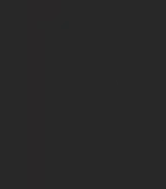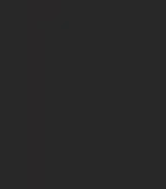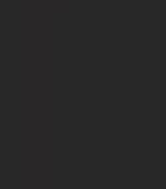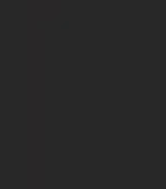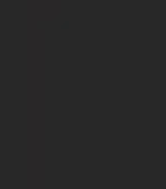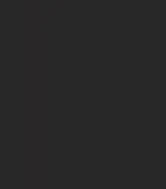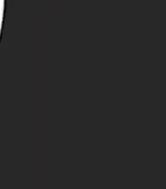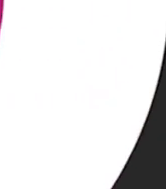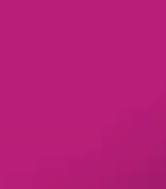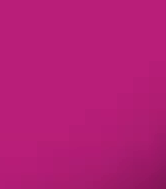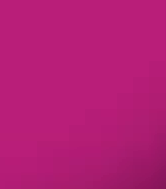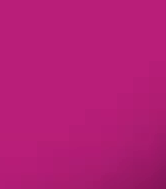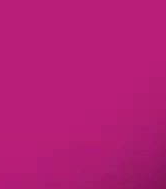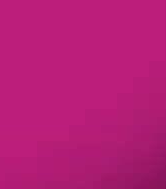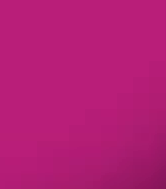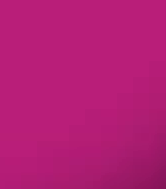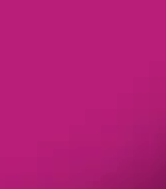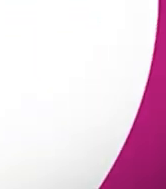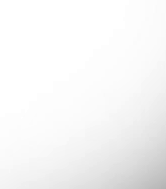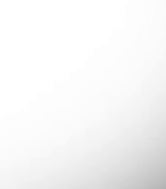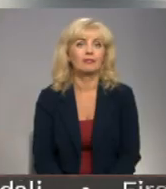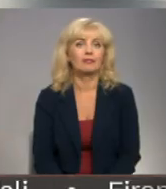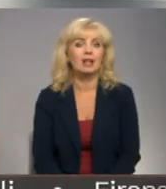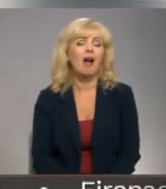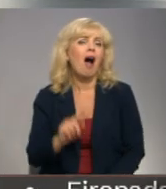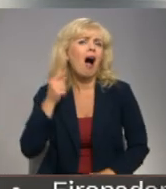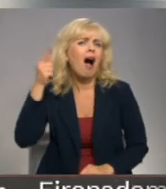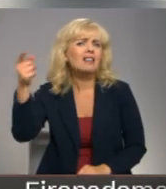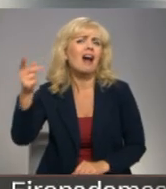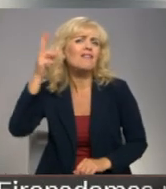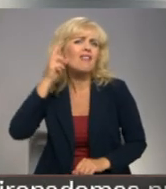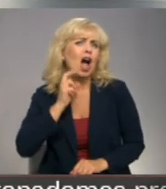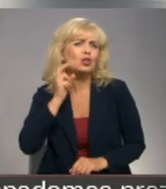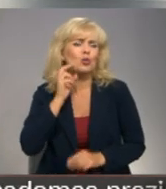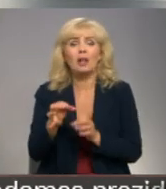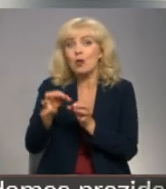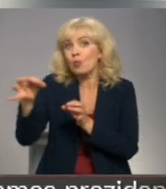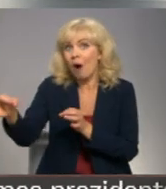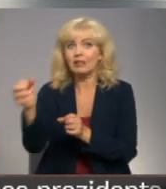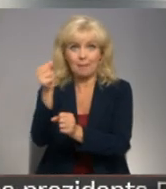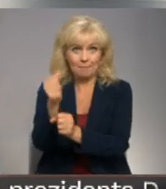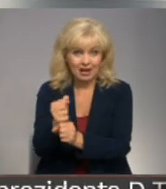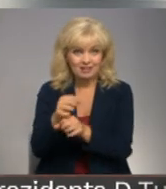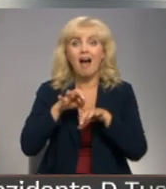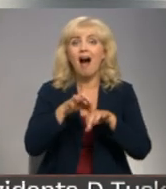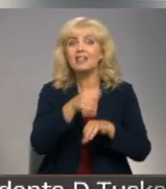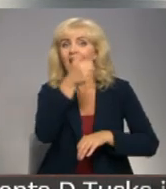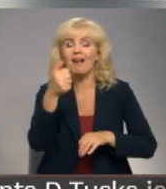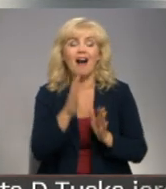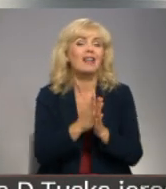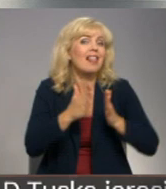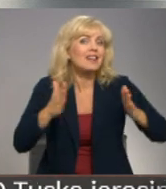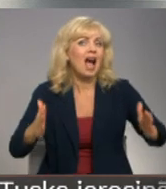Re, viss ēters ir te! Attālākajā vecumnieku novada pagastā aizvadīti gada